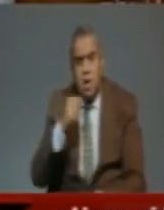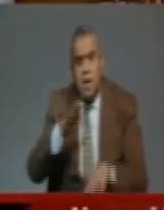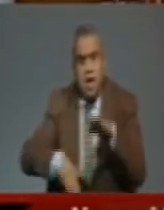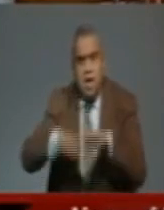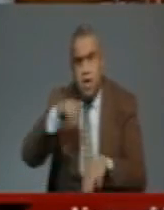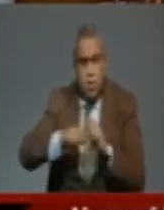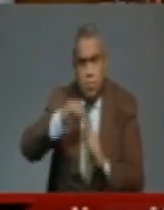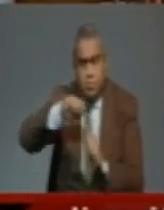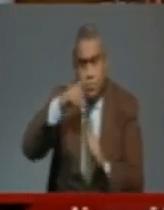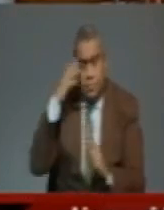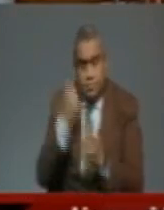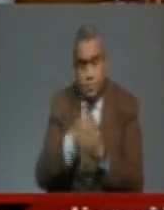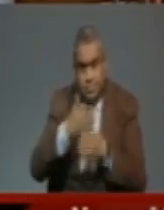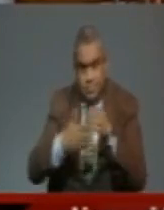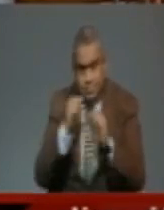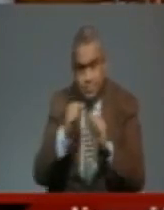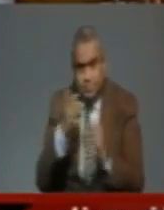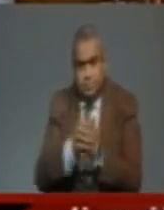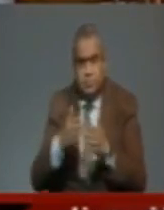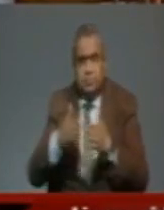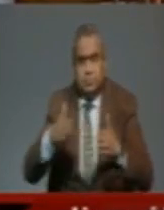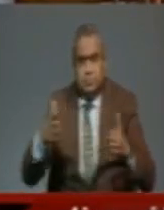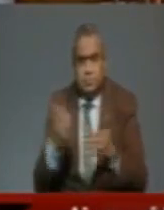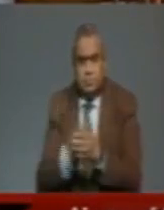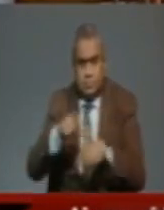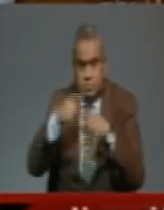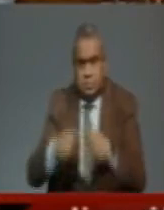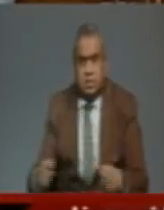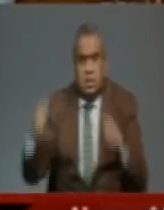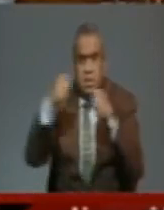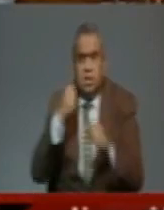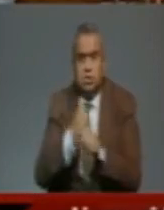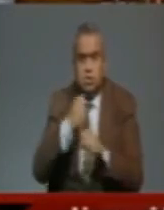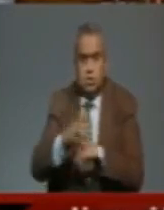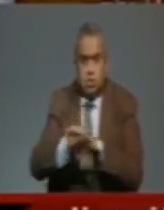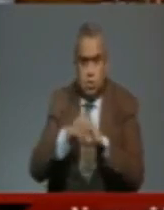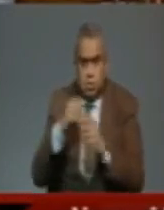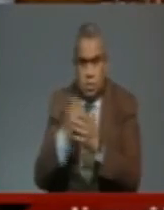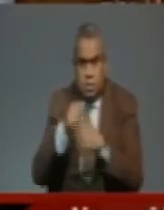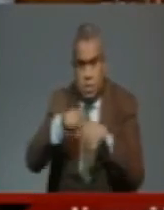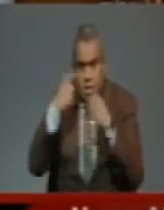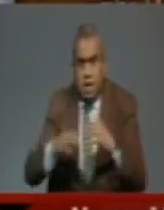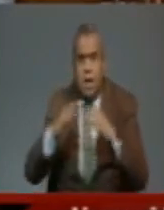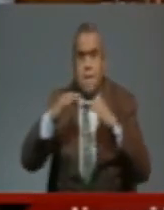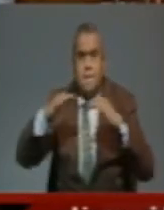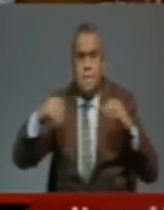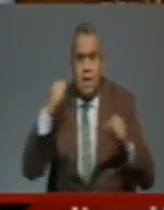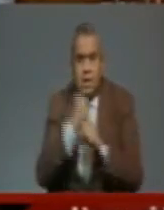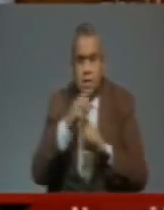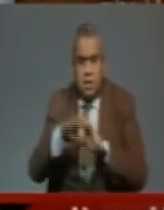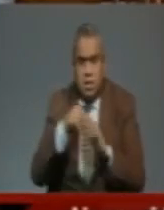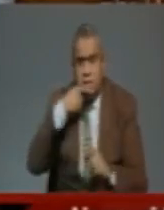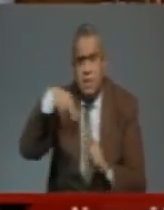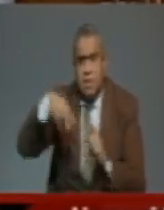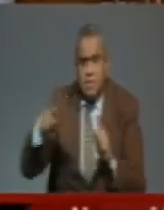بنضيف كل ده دي ساحات تداول بنضيفها الى الارصفه. مساحه المينا يا فندم ضفنا لها 11.8